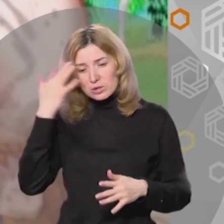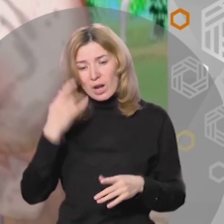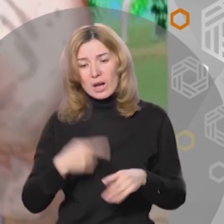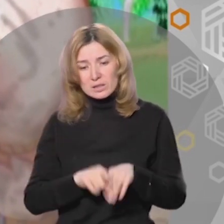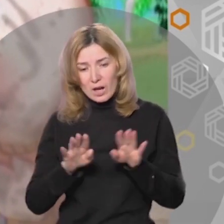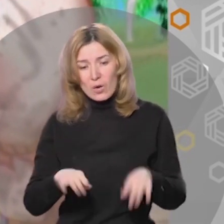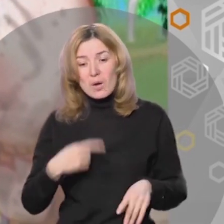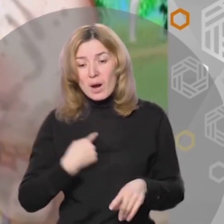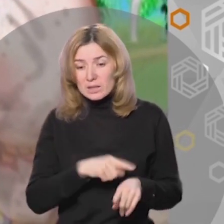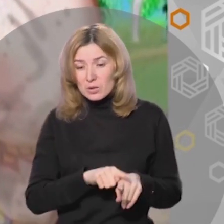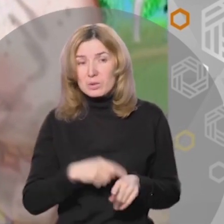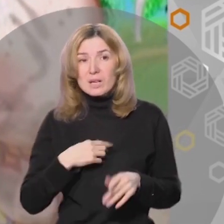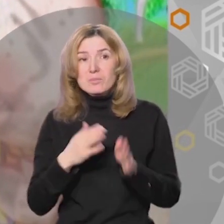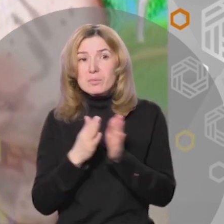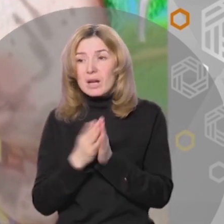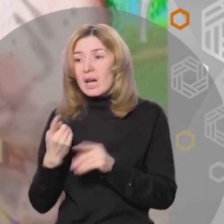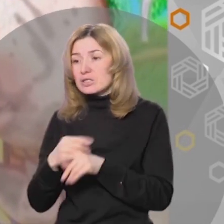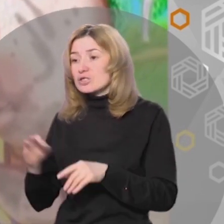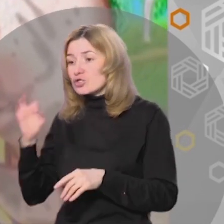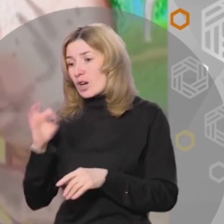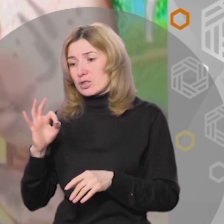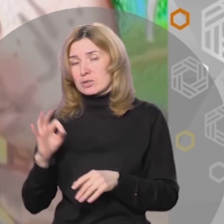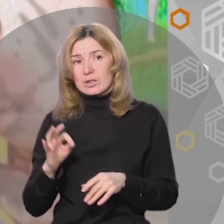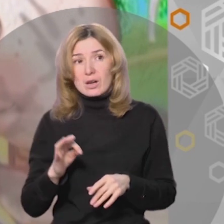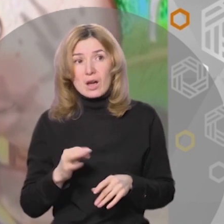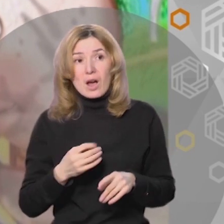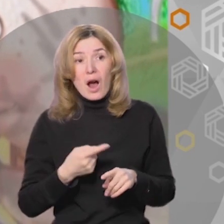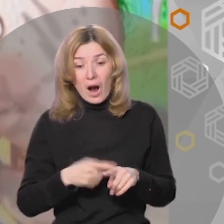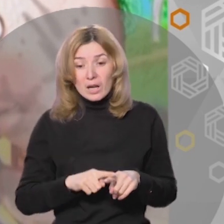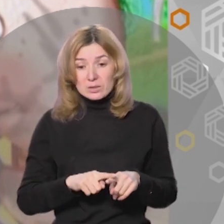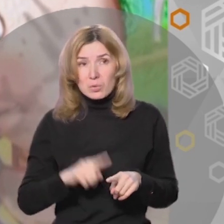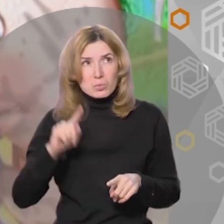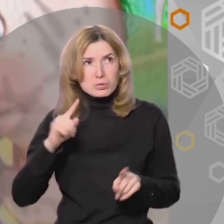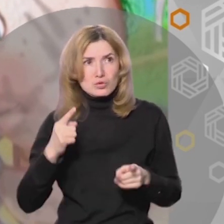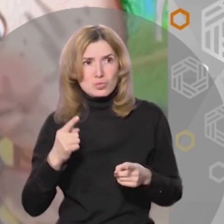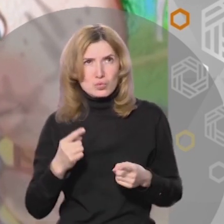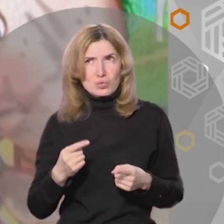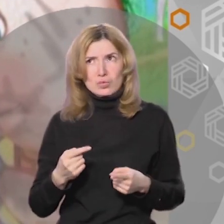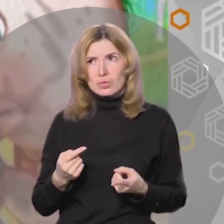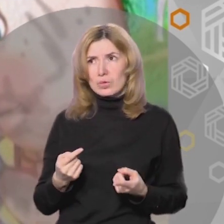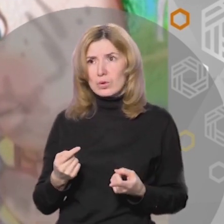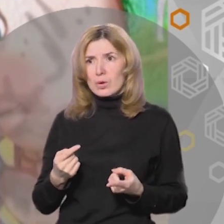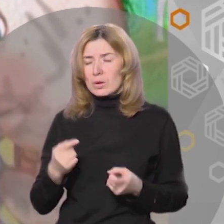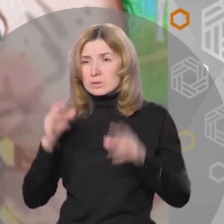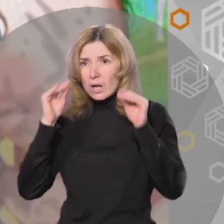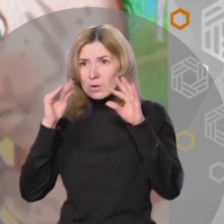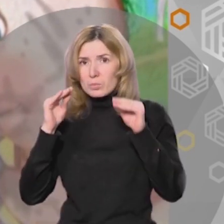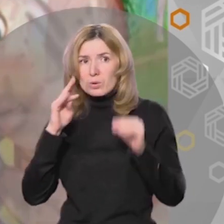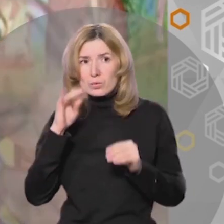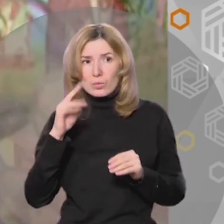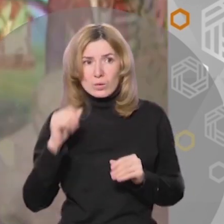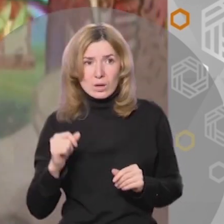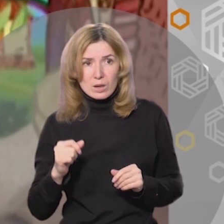таком, поэтому я и выпросил этот шарик. Поэтому это почему? Захлопал глазами